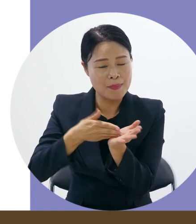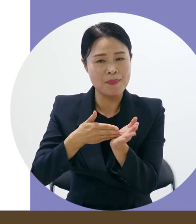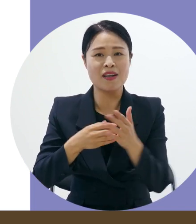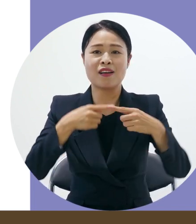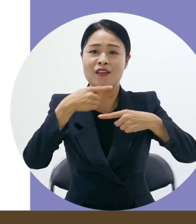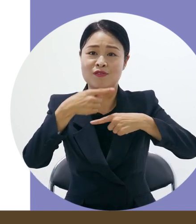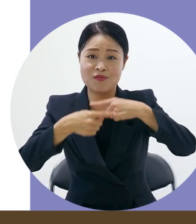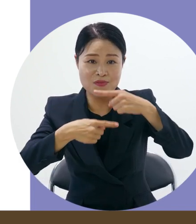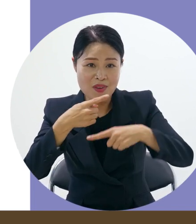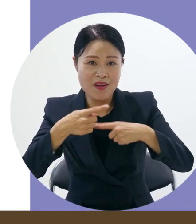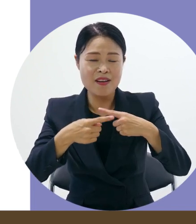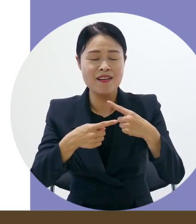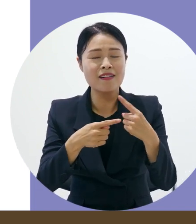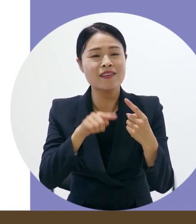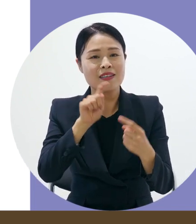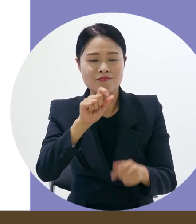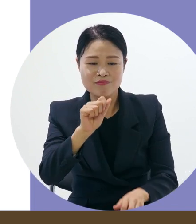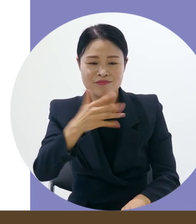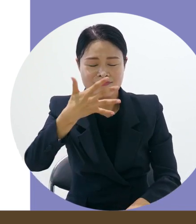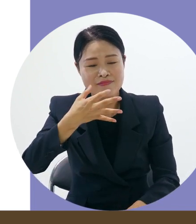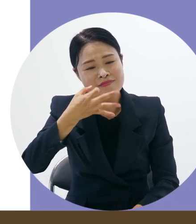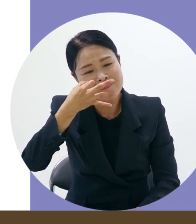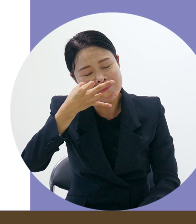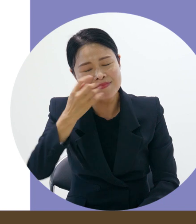및 정보를 확인할 수 있습니다.